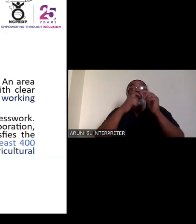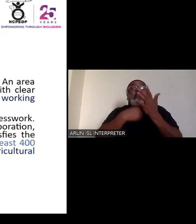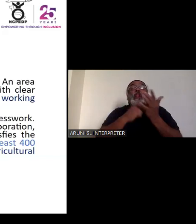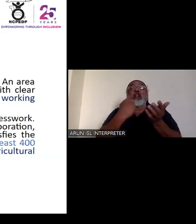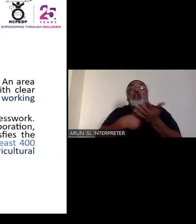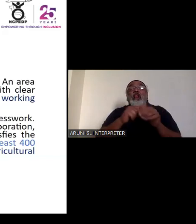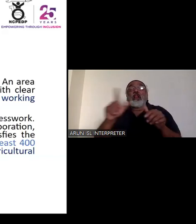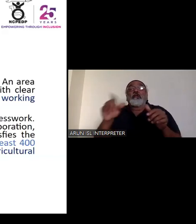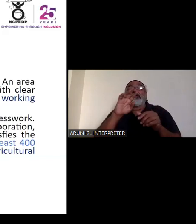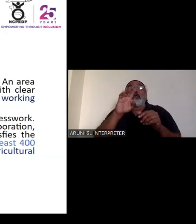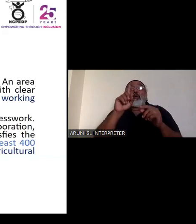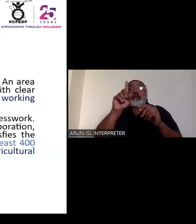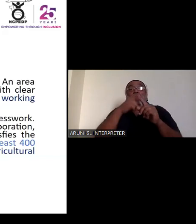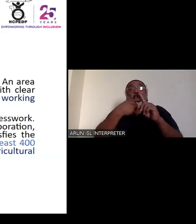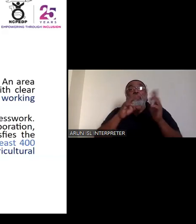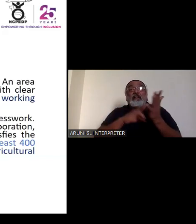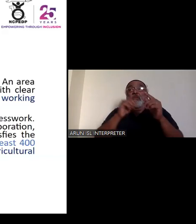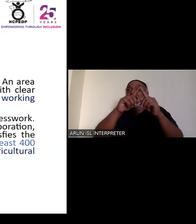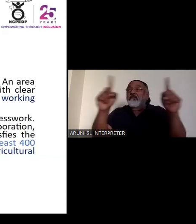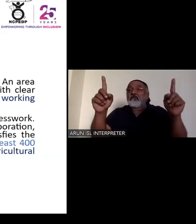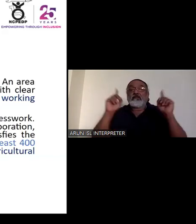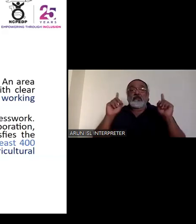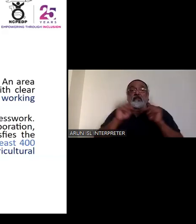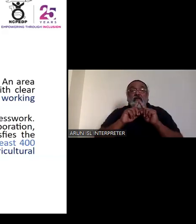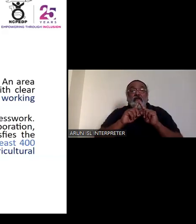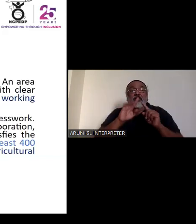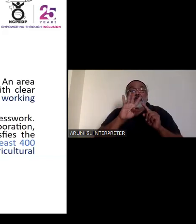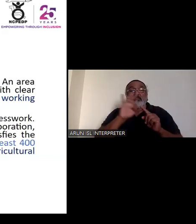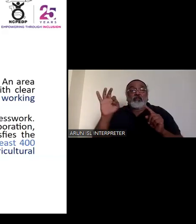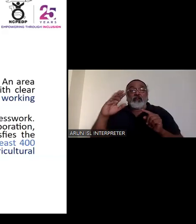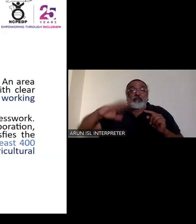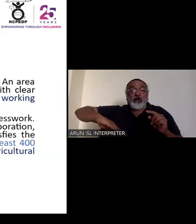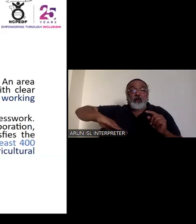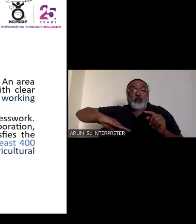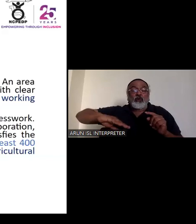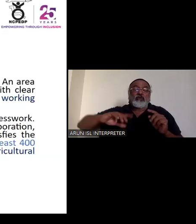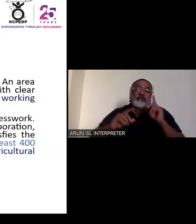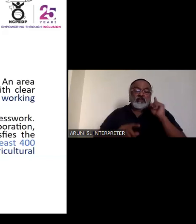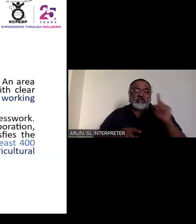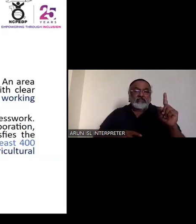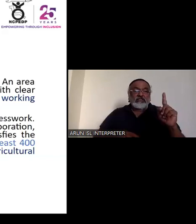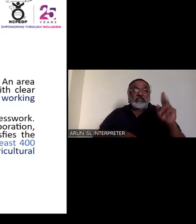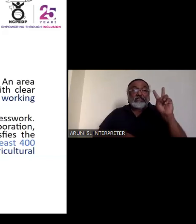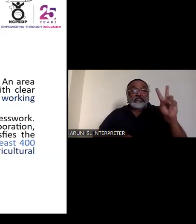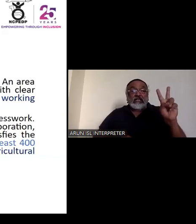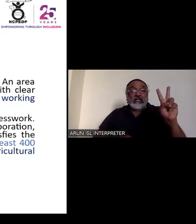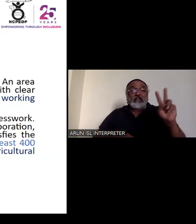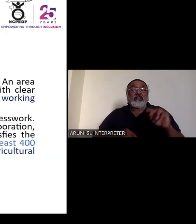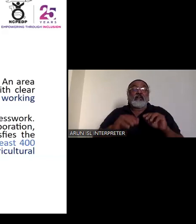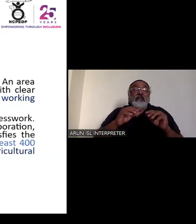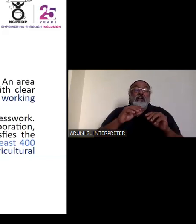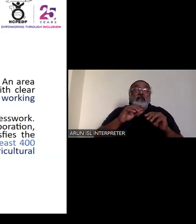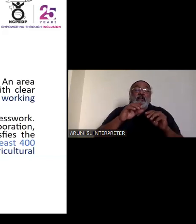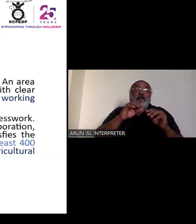कम प्रति किलोमीटर, दूसरा कि 2/3 जो मेल का वर्किंग पॉपुलेशन है वह